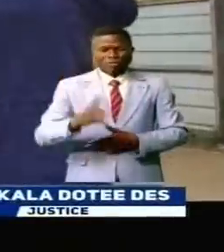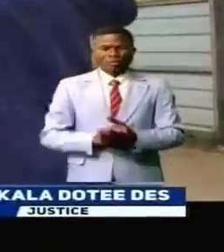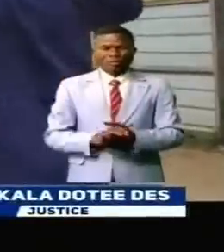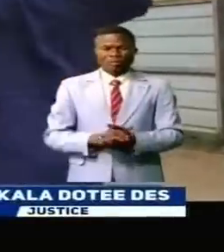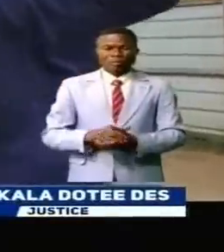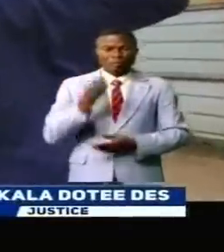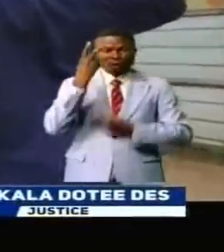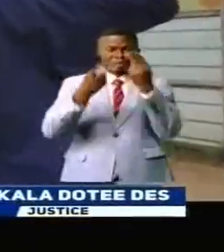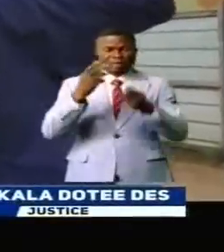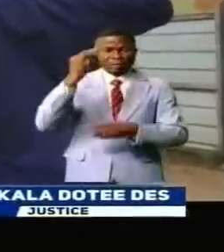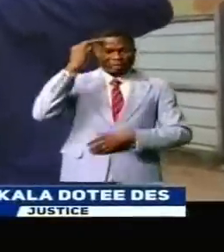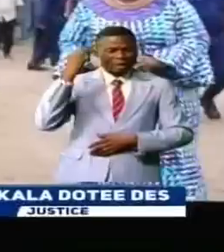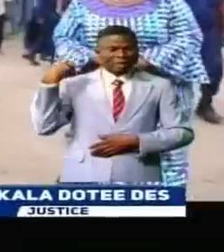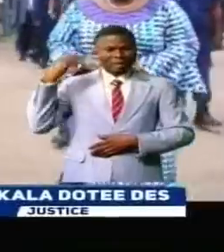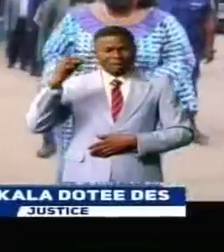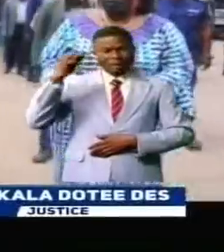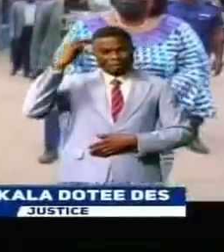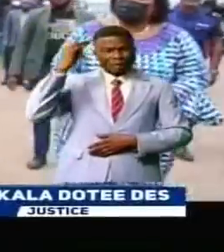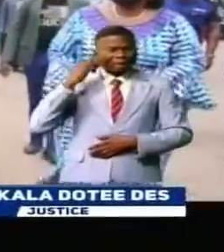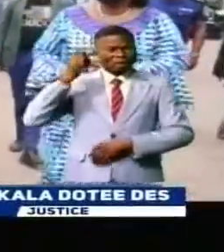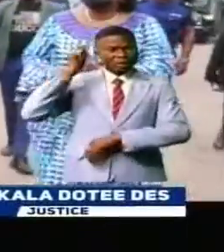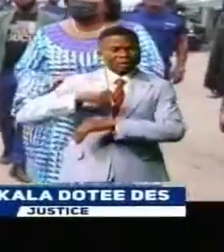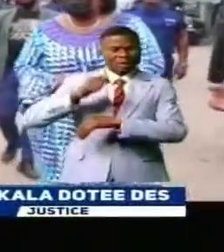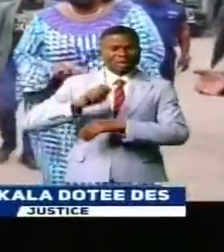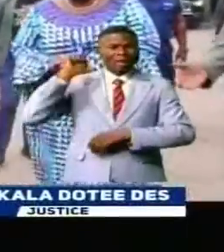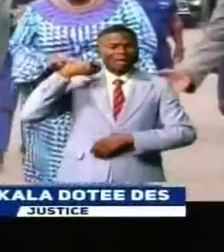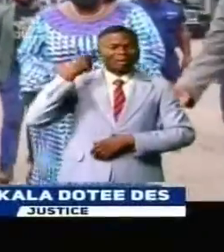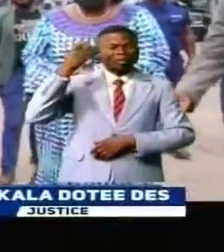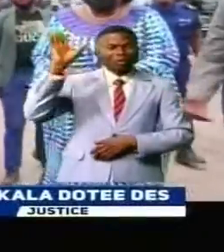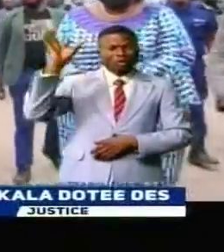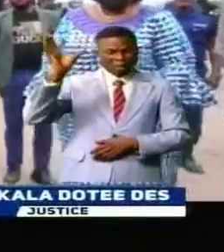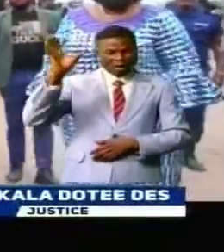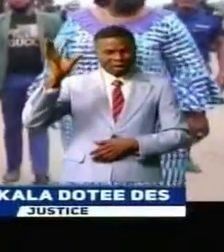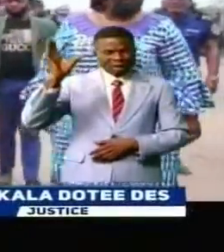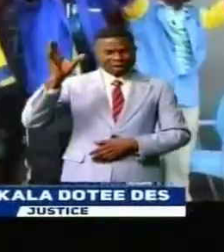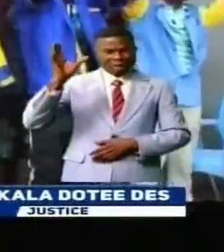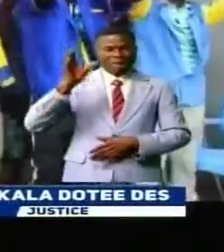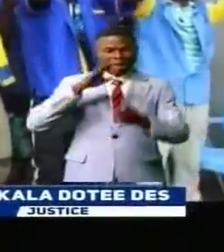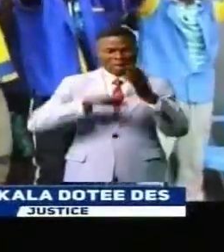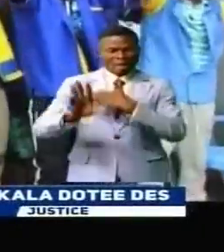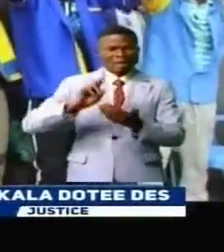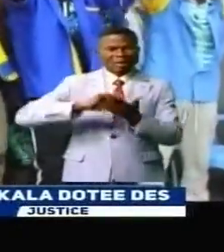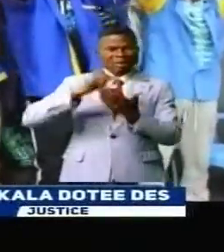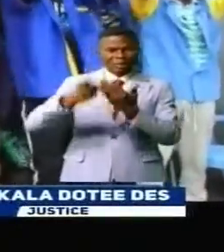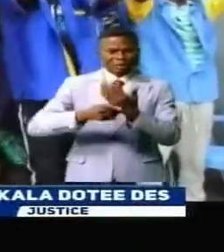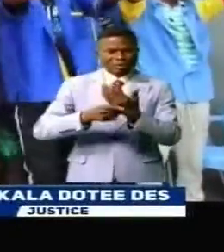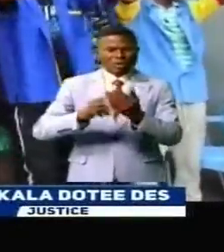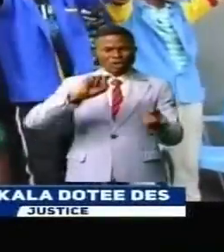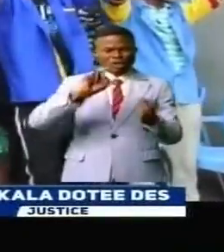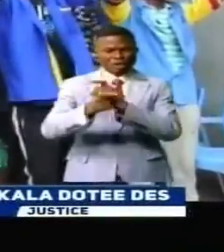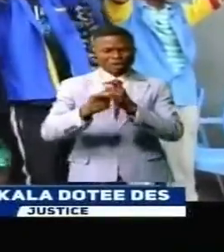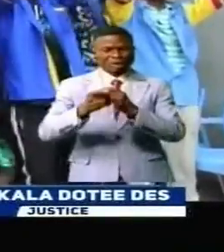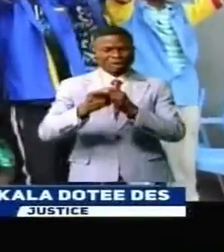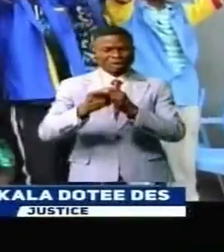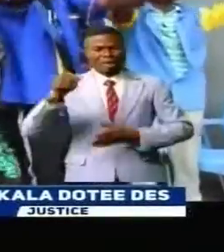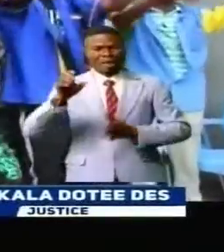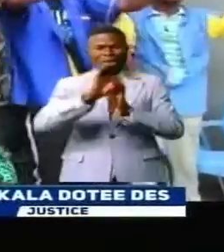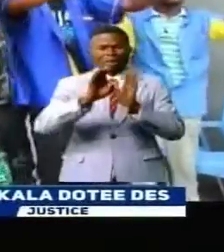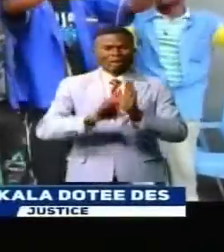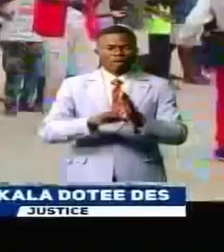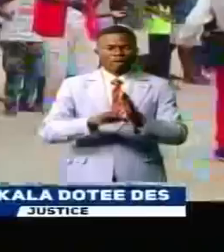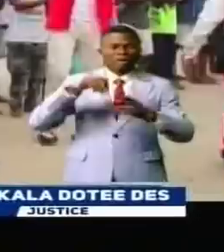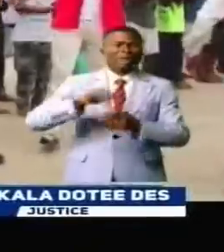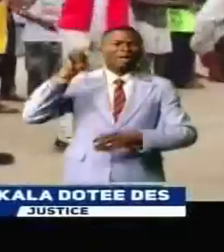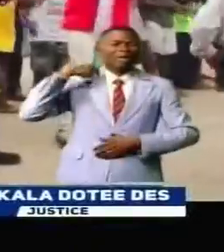ministre d'État, ministre de la Justice, à la prison centrale de Makala, rentre dans le cadre de l'amélioration des conditions carcérales